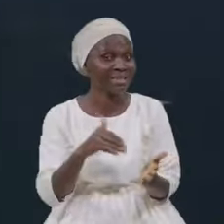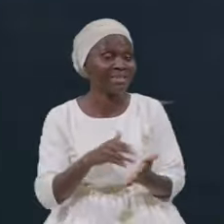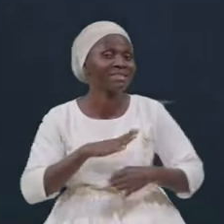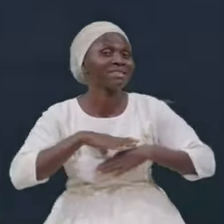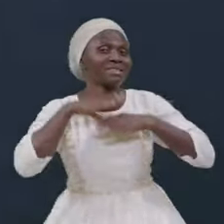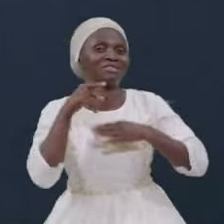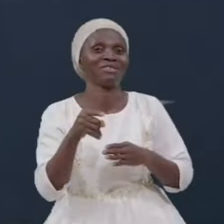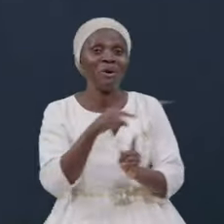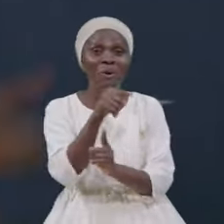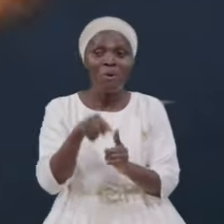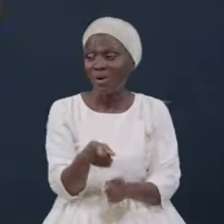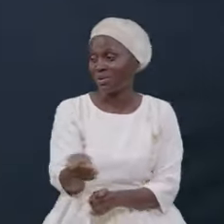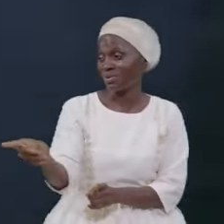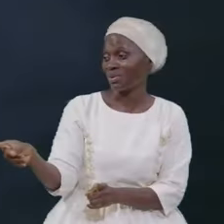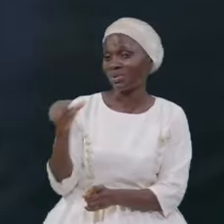venez.